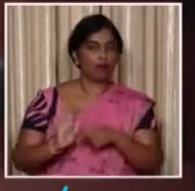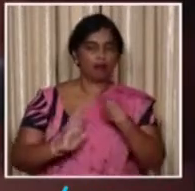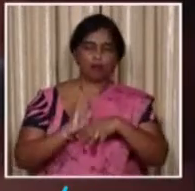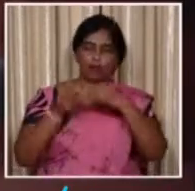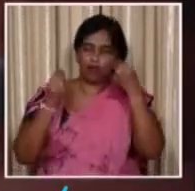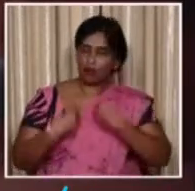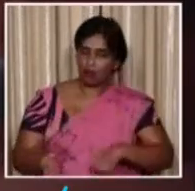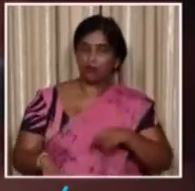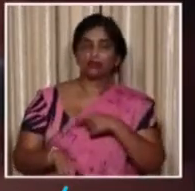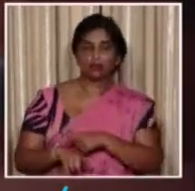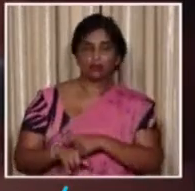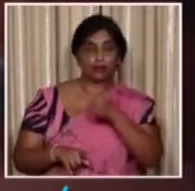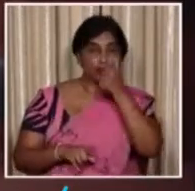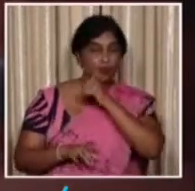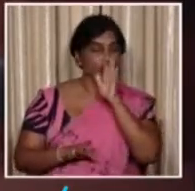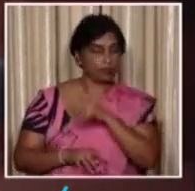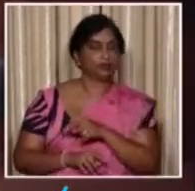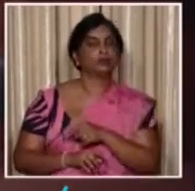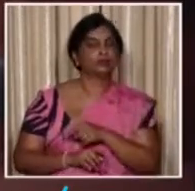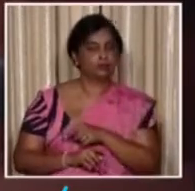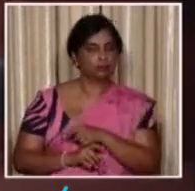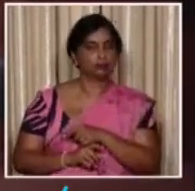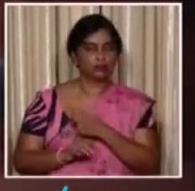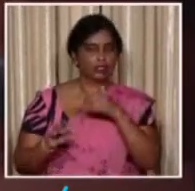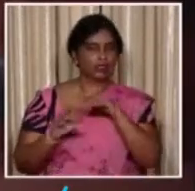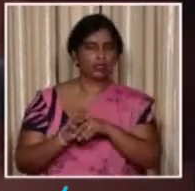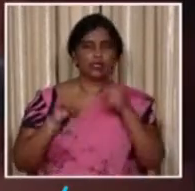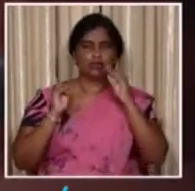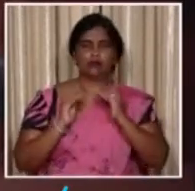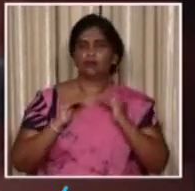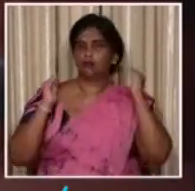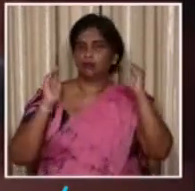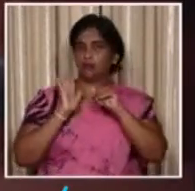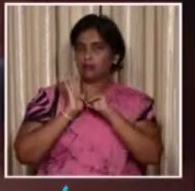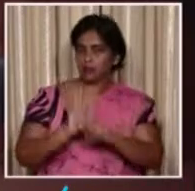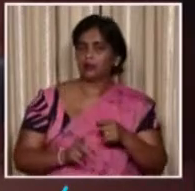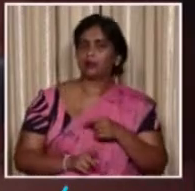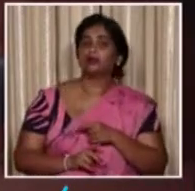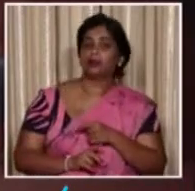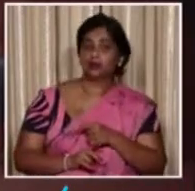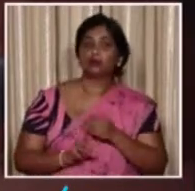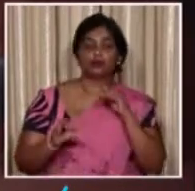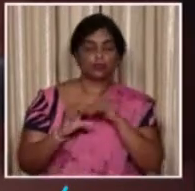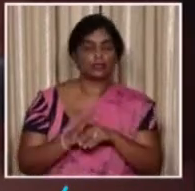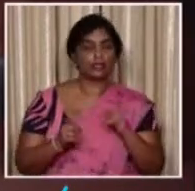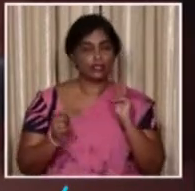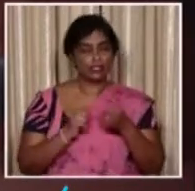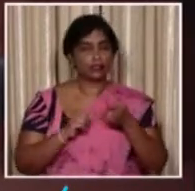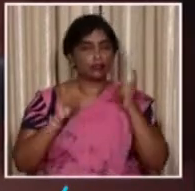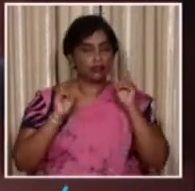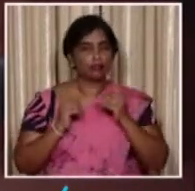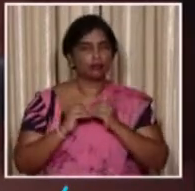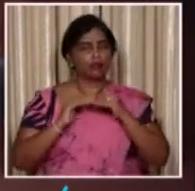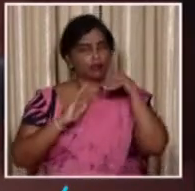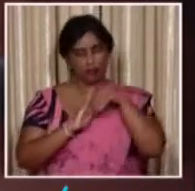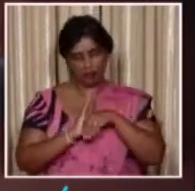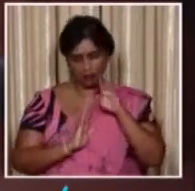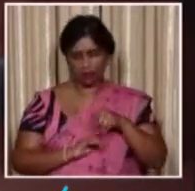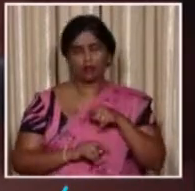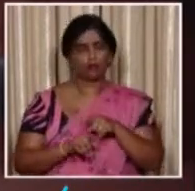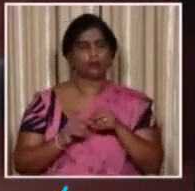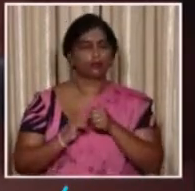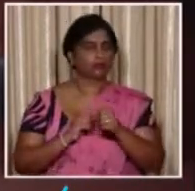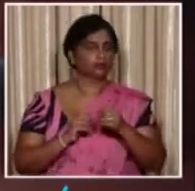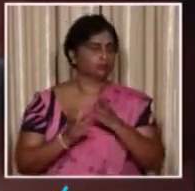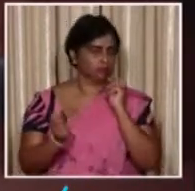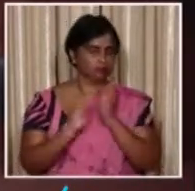පරාජයගෙනාම ඉන්න එක හොරකම් කරලා තිනවා ඉන්න එක අපේ ක්‍රීඩාව ජාත්‍යන්තර වශයෙන් හැඬුවල ලක් කරලා තිබෙනවා ඉන්න එක අපේ ක්‍රිකට් ක්‍රීඩාව ප්‍රපාතයට ඇරිය ඉඳ ඉන්න එක ස්වභාව